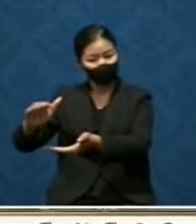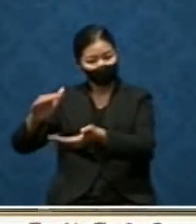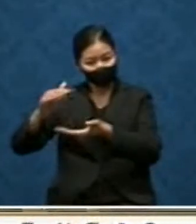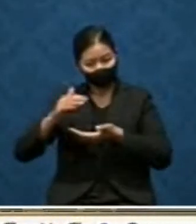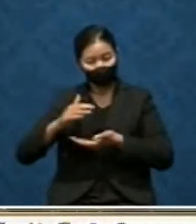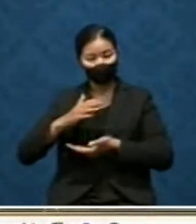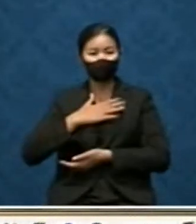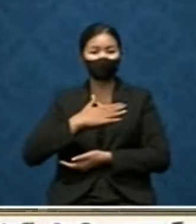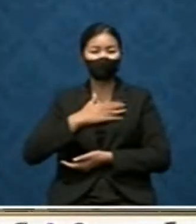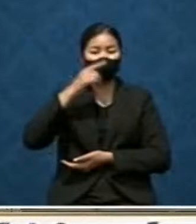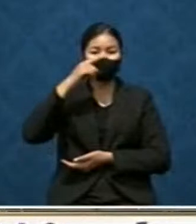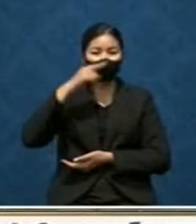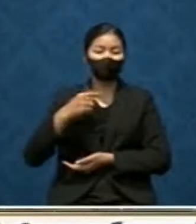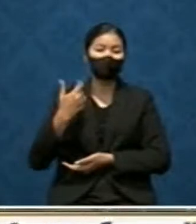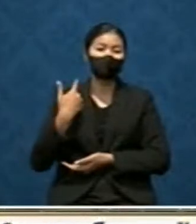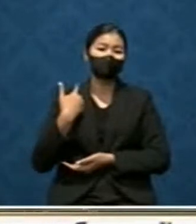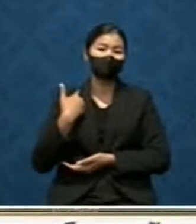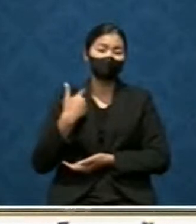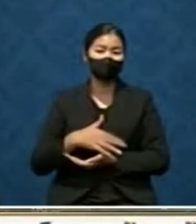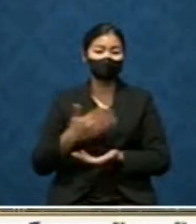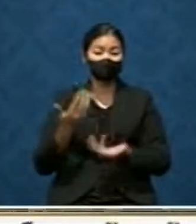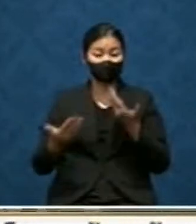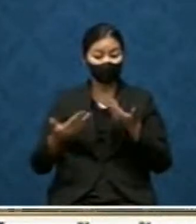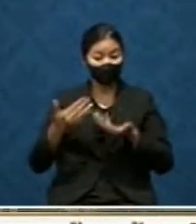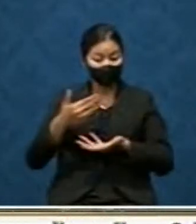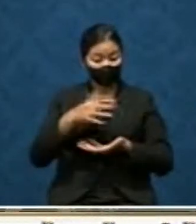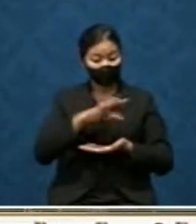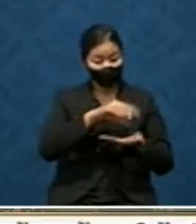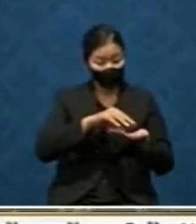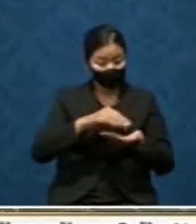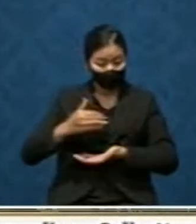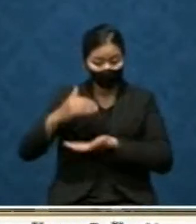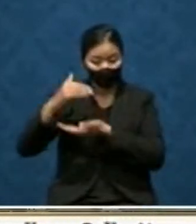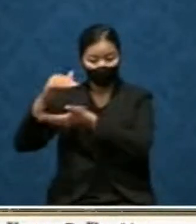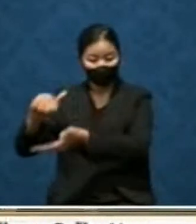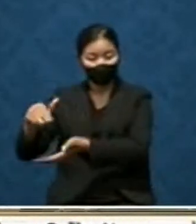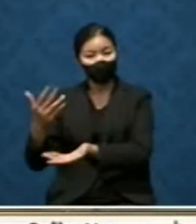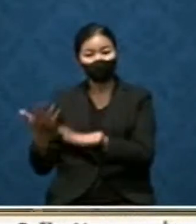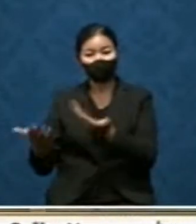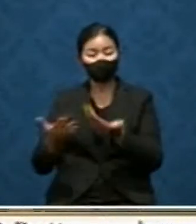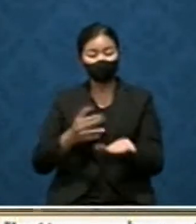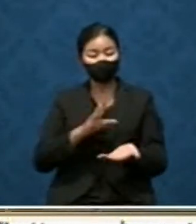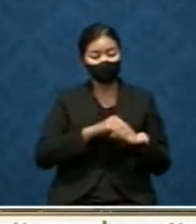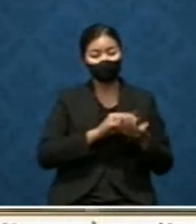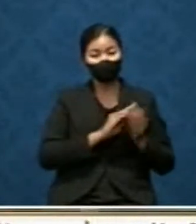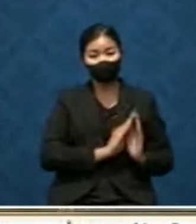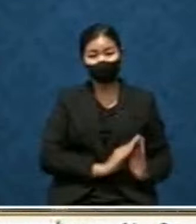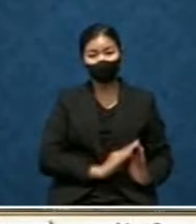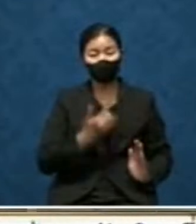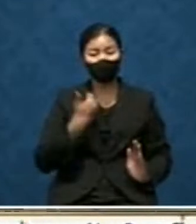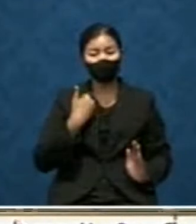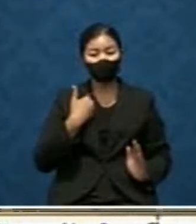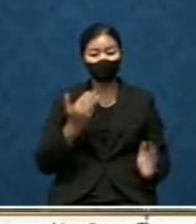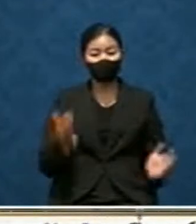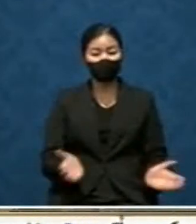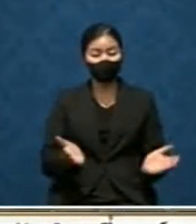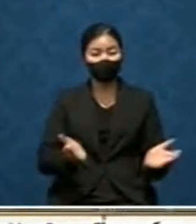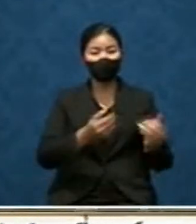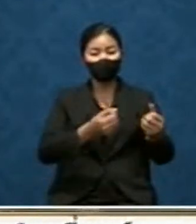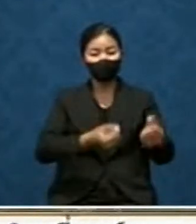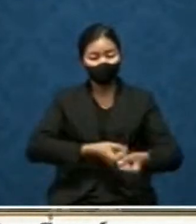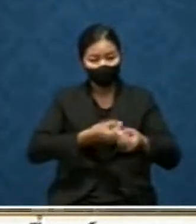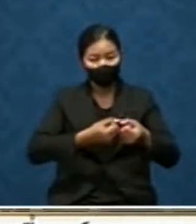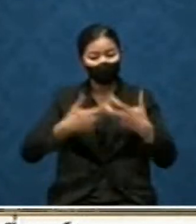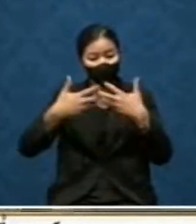ยตนำเข้าอนะครับส่งออก หรอมีไว้ครอบครอง เพื่อส่งเสริมกระเศรกรรม อุตสาหกรรม